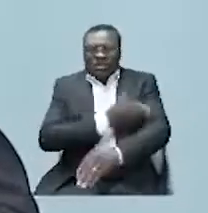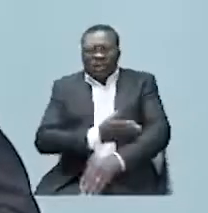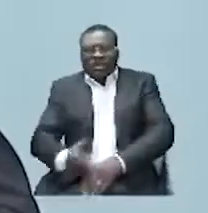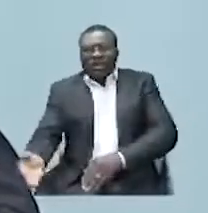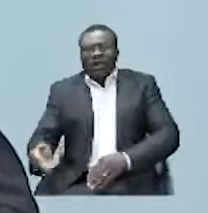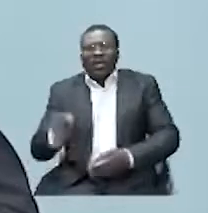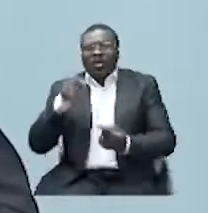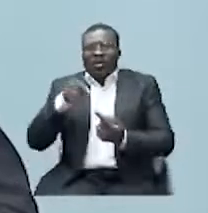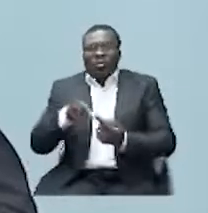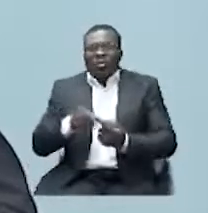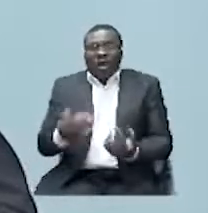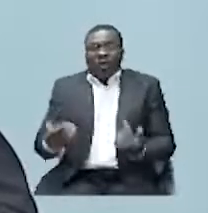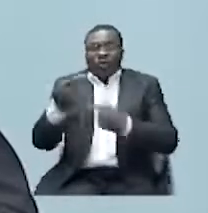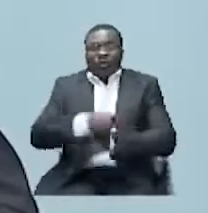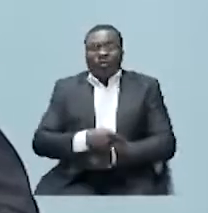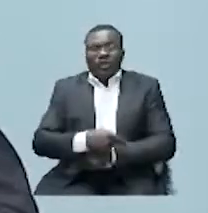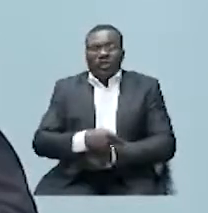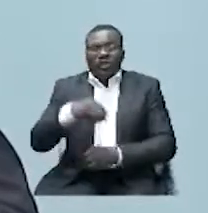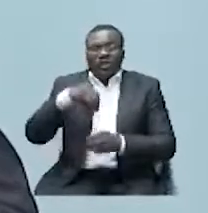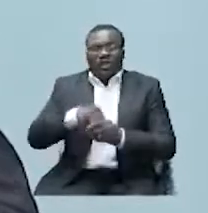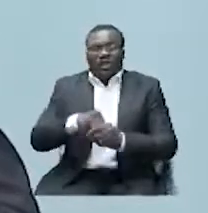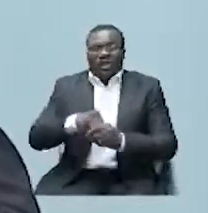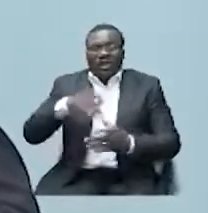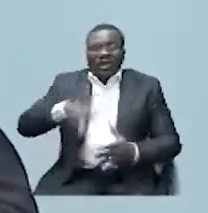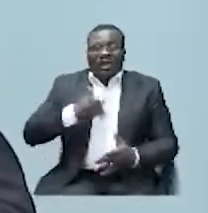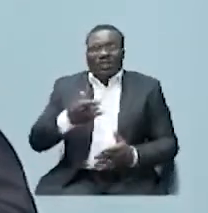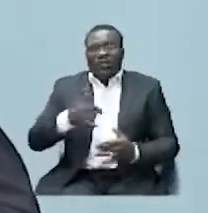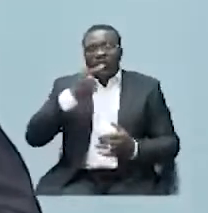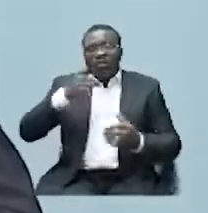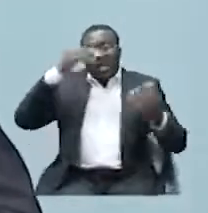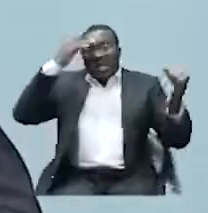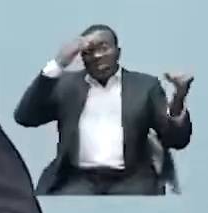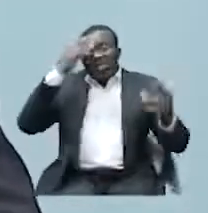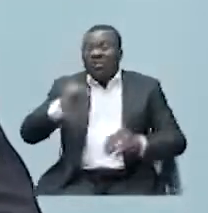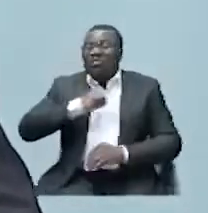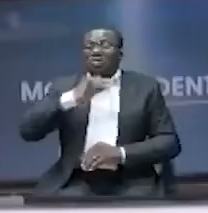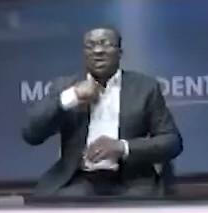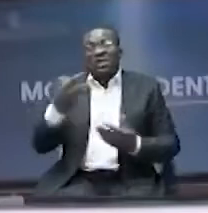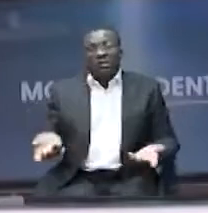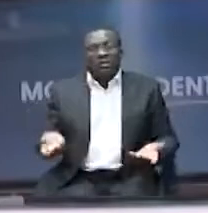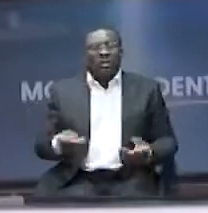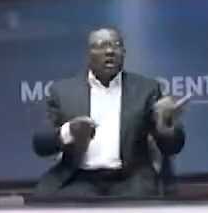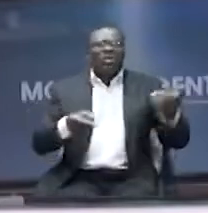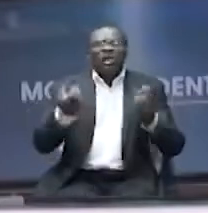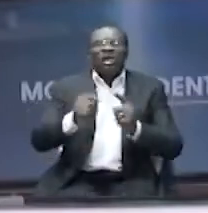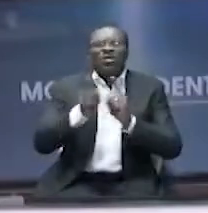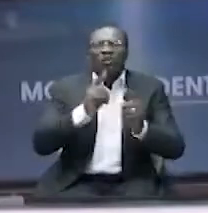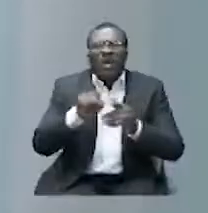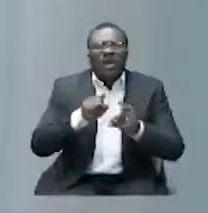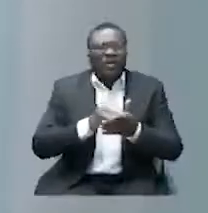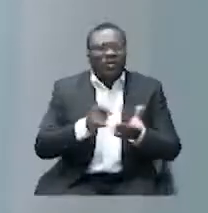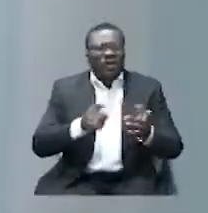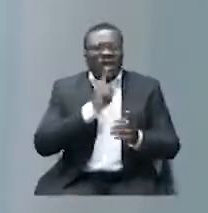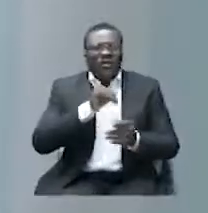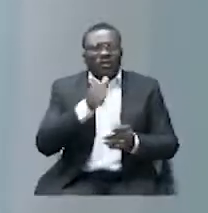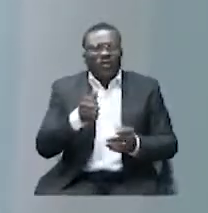point, aujourd'hui, on a l'impression qu'au Bénin, le mot espoir ne veut plus rien dire. Monsieur Patrice Talon, Oui. quand vous réagissez comme ça, est-ce que ce n'est